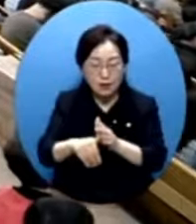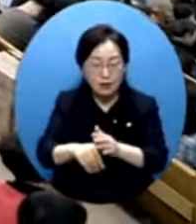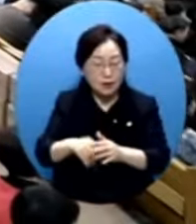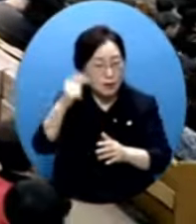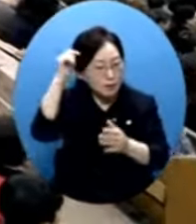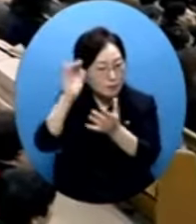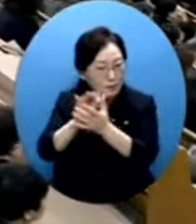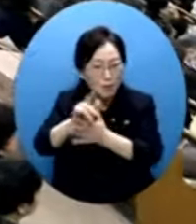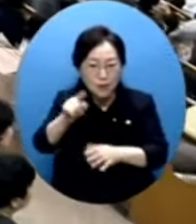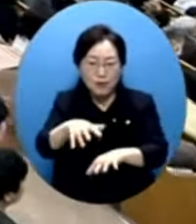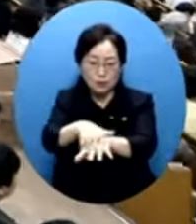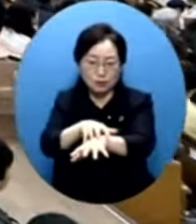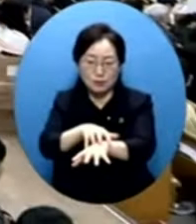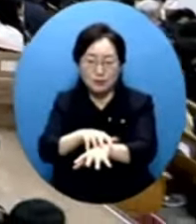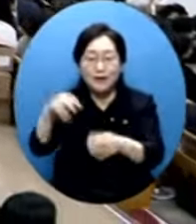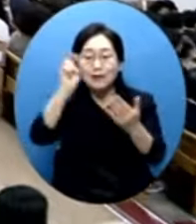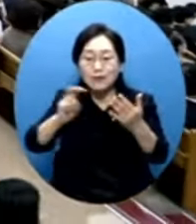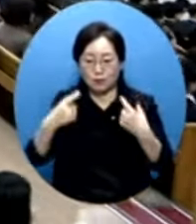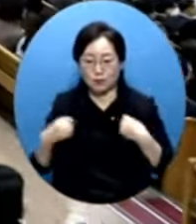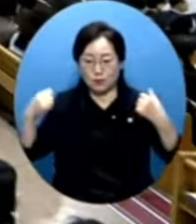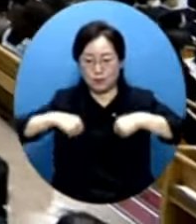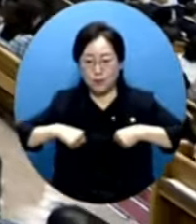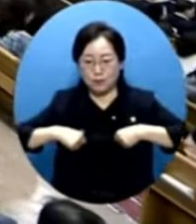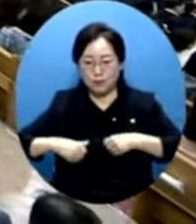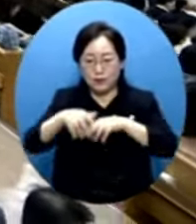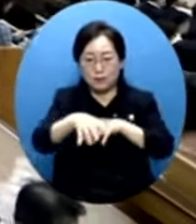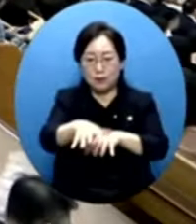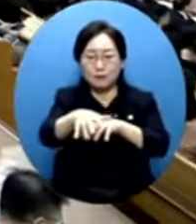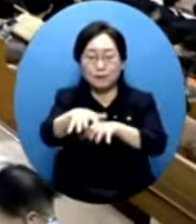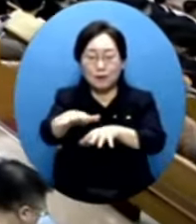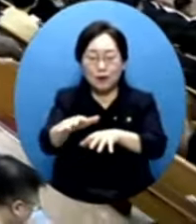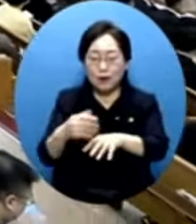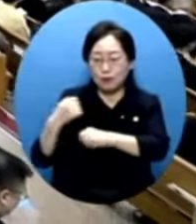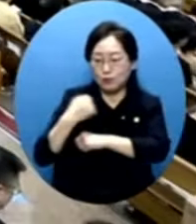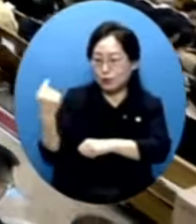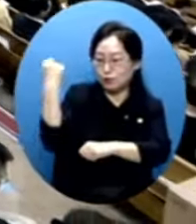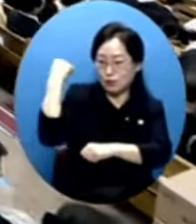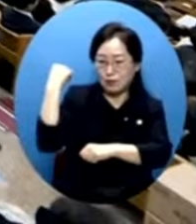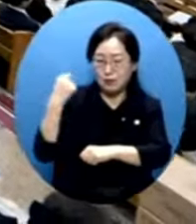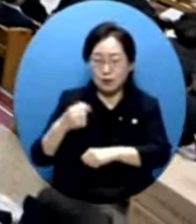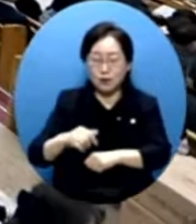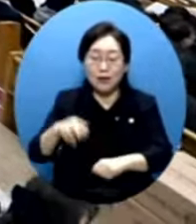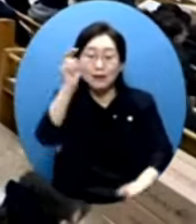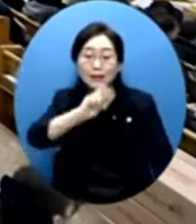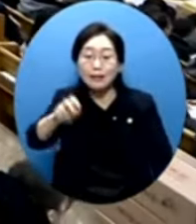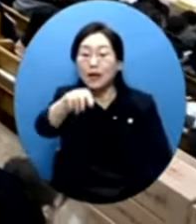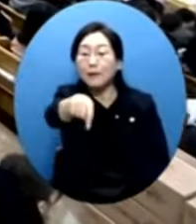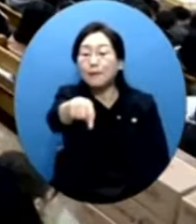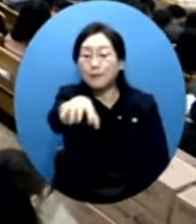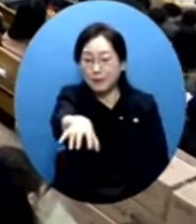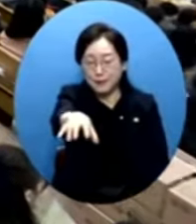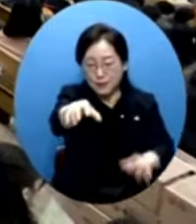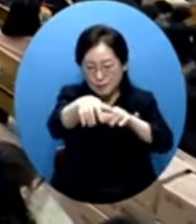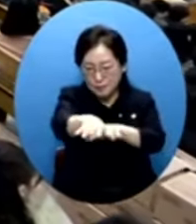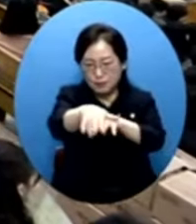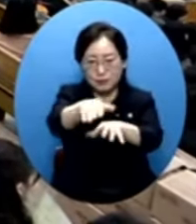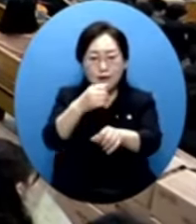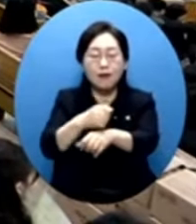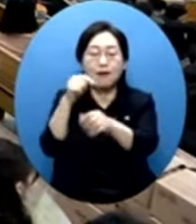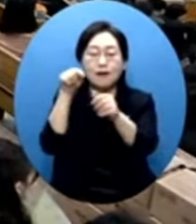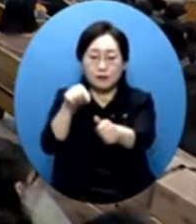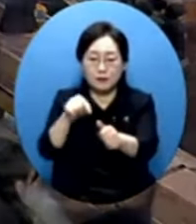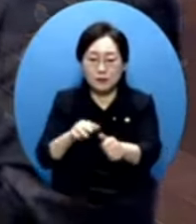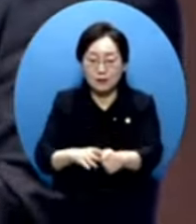찬양을 하며 저 적군을 향해 나가자 군사들은 그 뒤를 따르고 찬양 내가 맨 앞에서서 적진을 향해 나가라